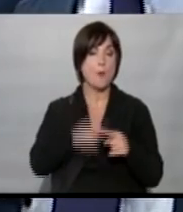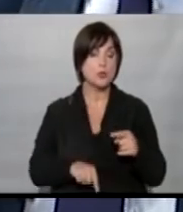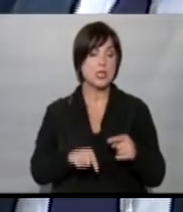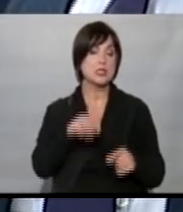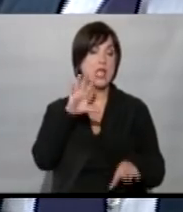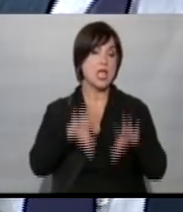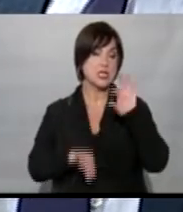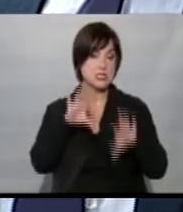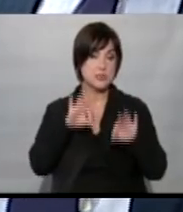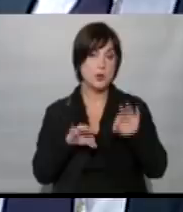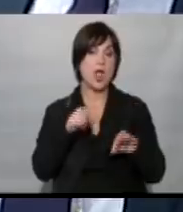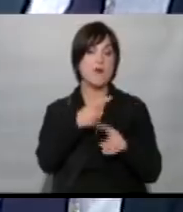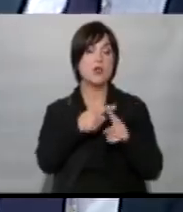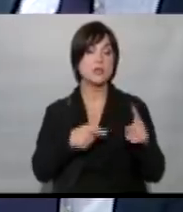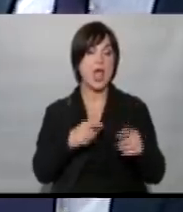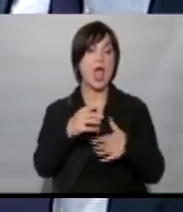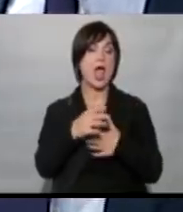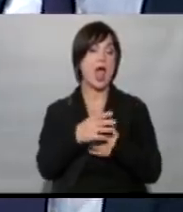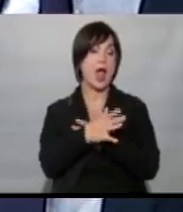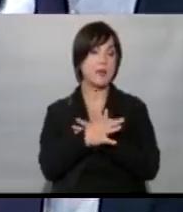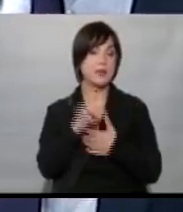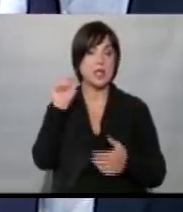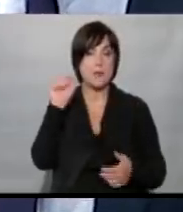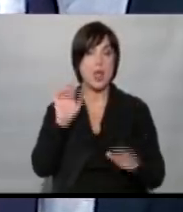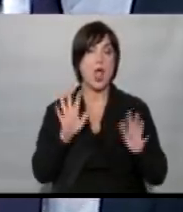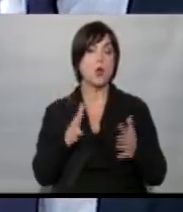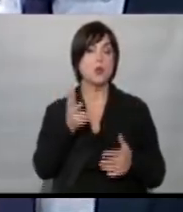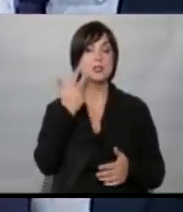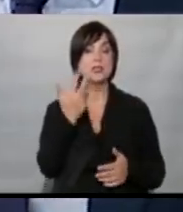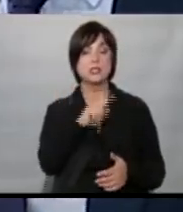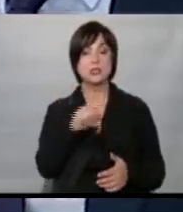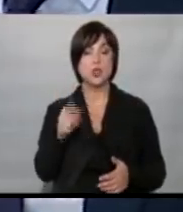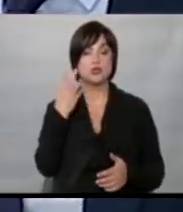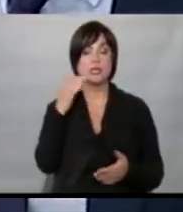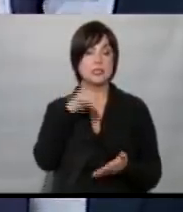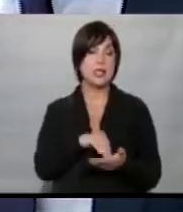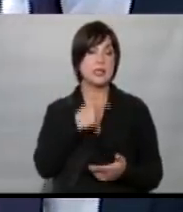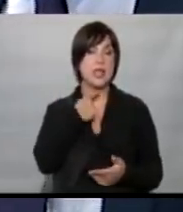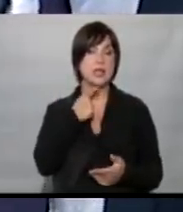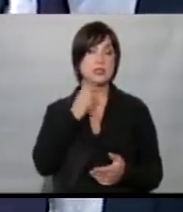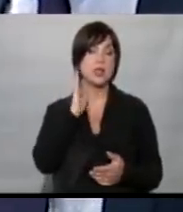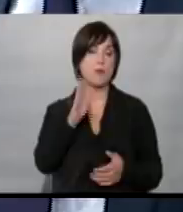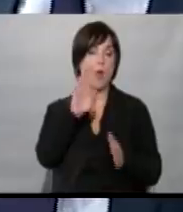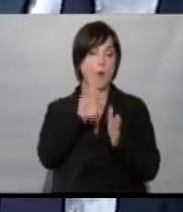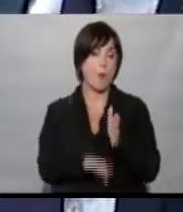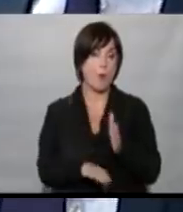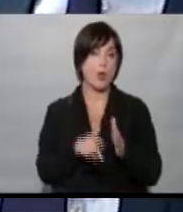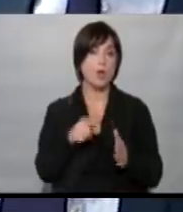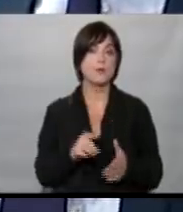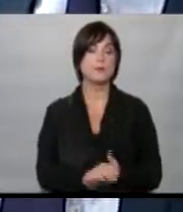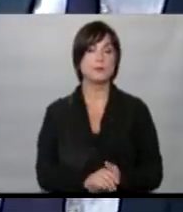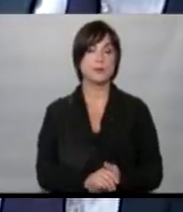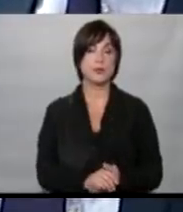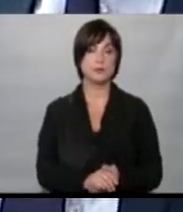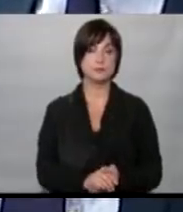локални избори, а во делот на албанските партии некаде околу 30 до 40.000 гласови излегоа помалку. Очекувањата на